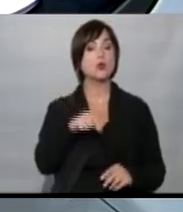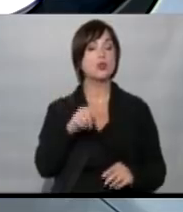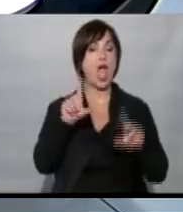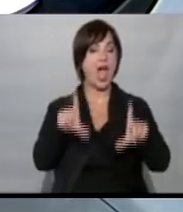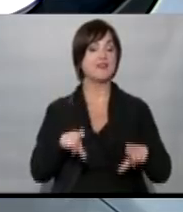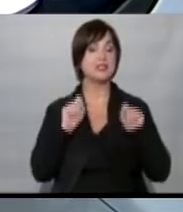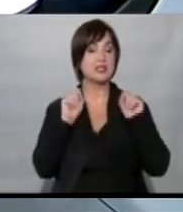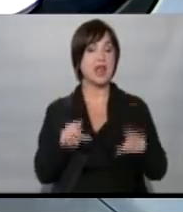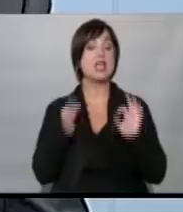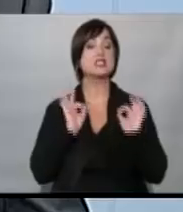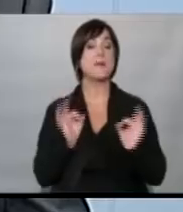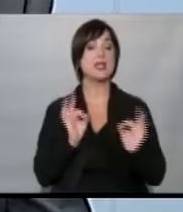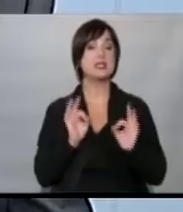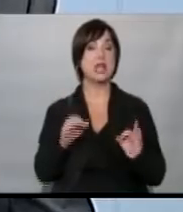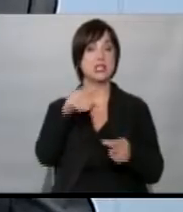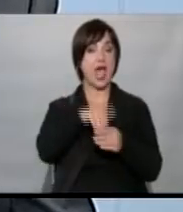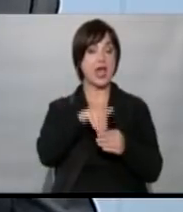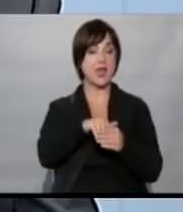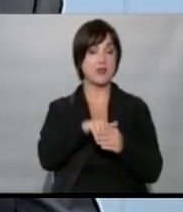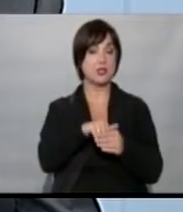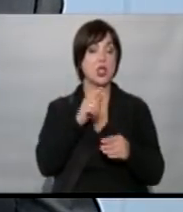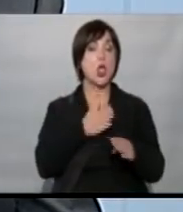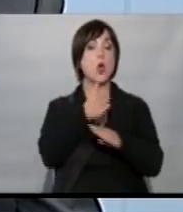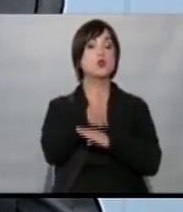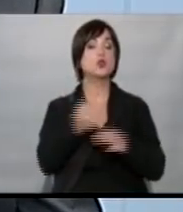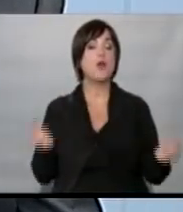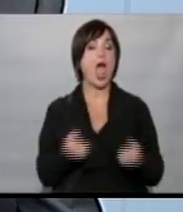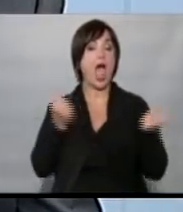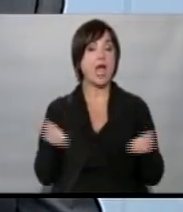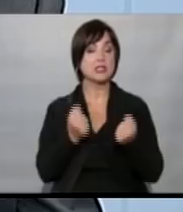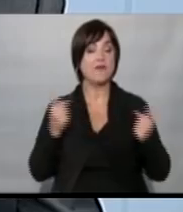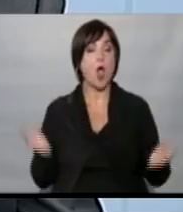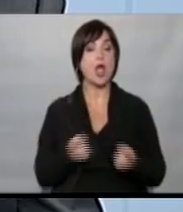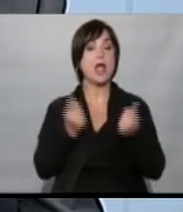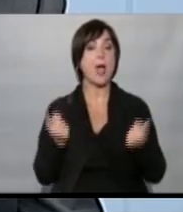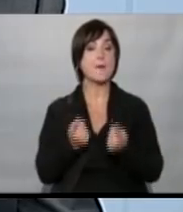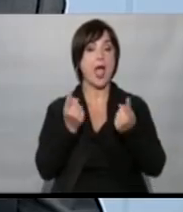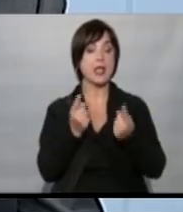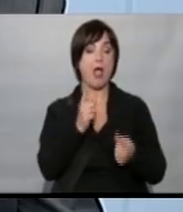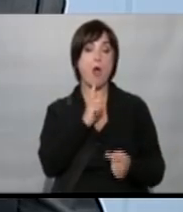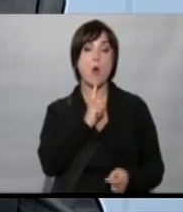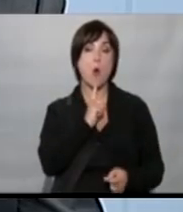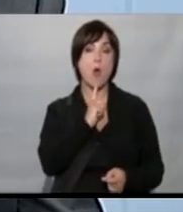Австралија специјално за референдумот, чинам, и учествуваше активно во кампањата која што